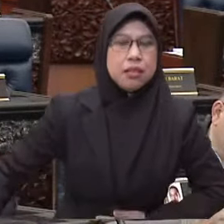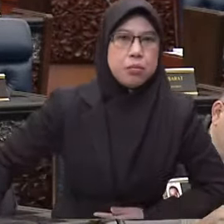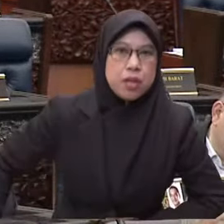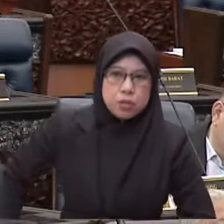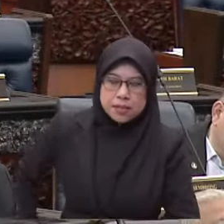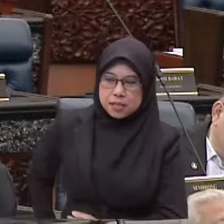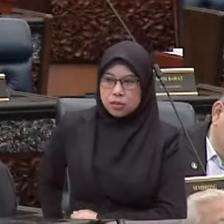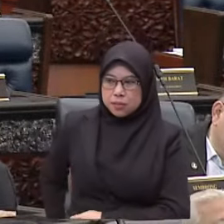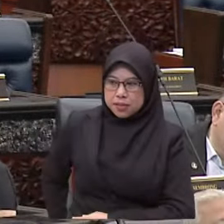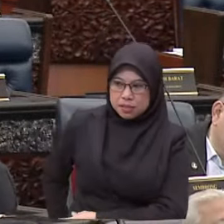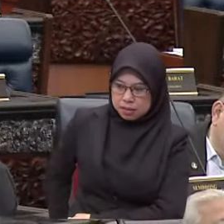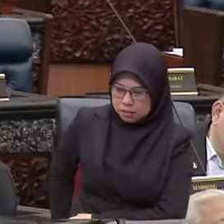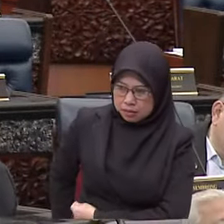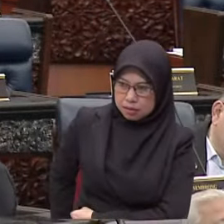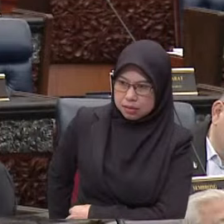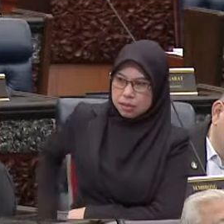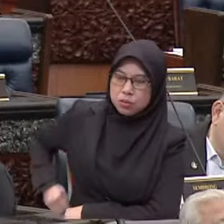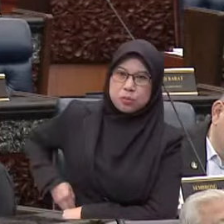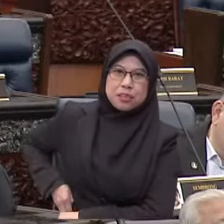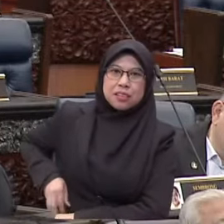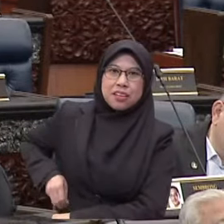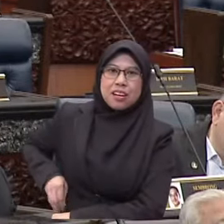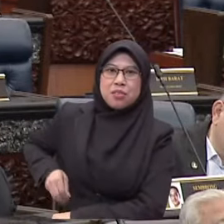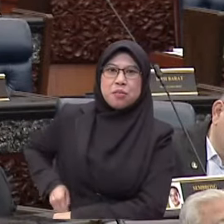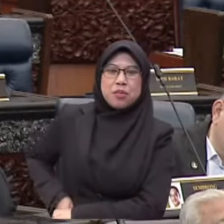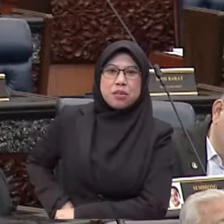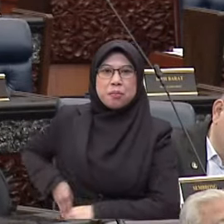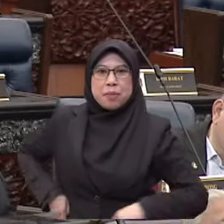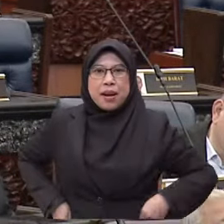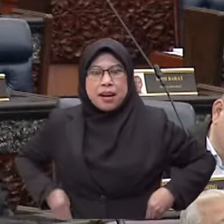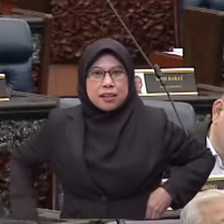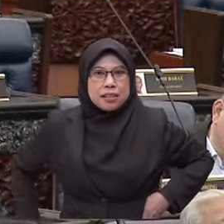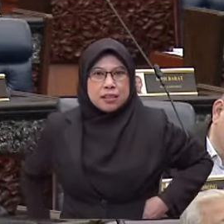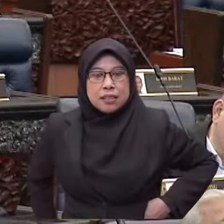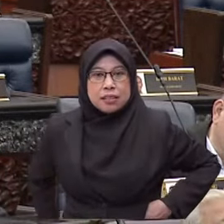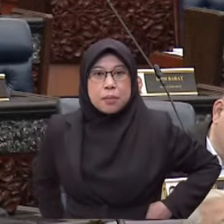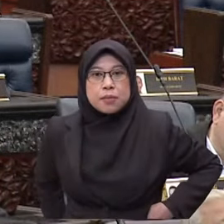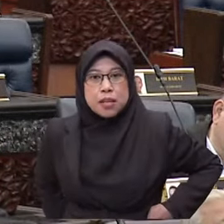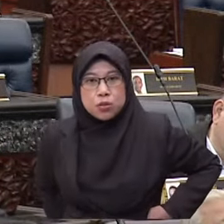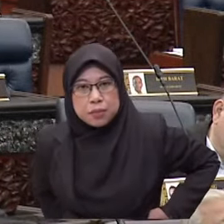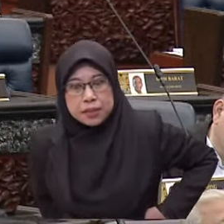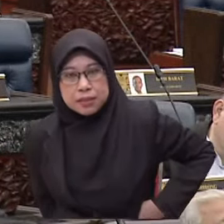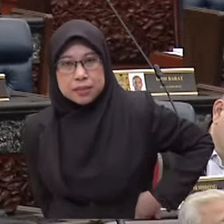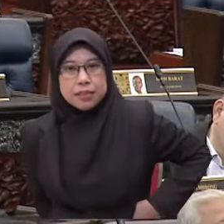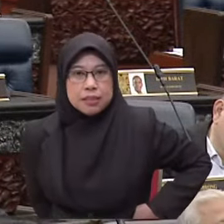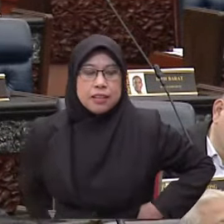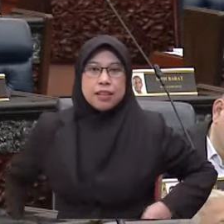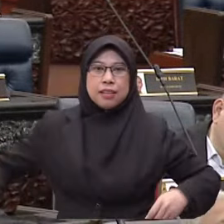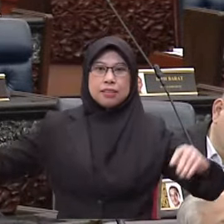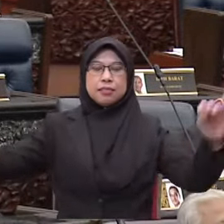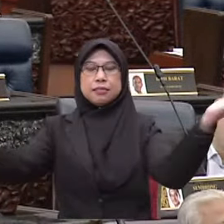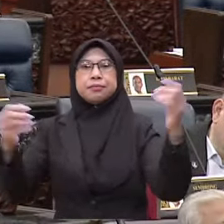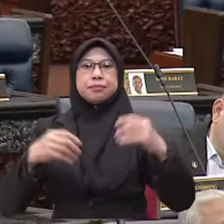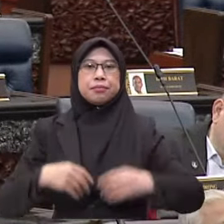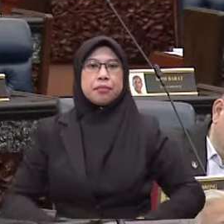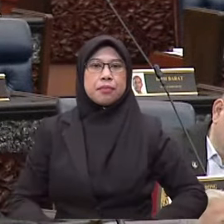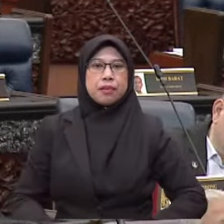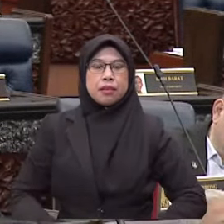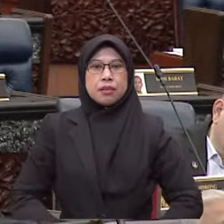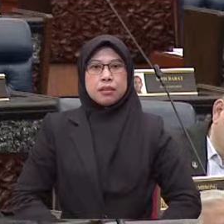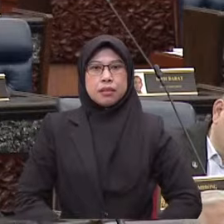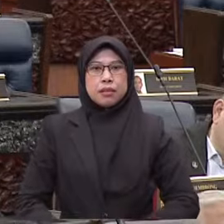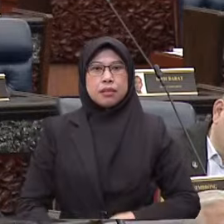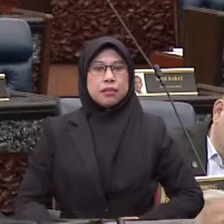dan4 ini bagi kepada B40 dan m40 sudah tentu kalau duit Kita habis pun dia sampai kepada target